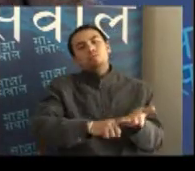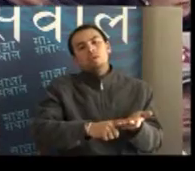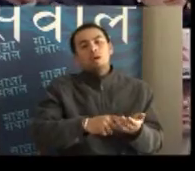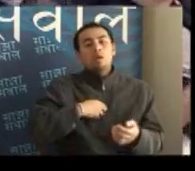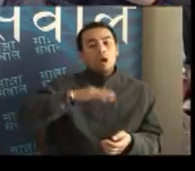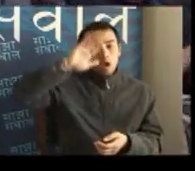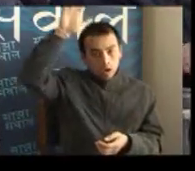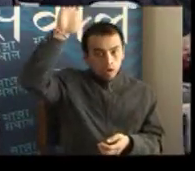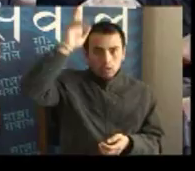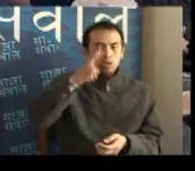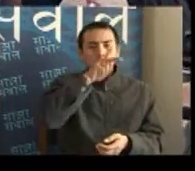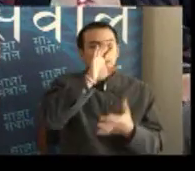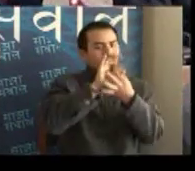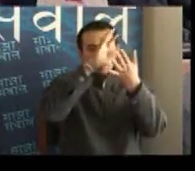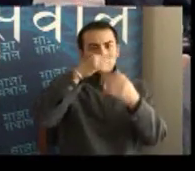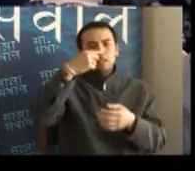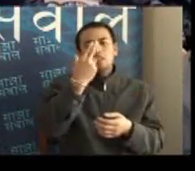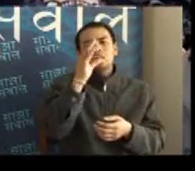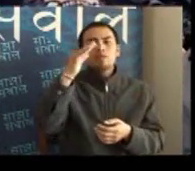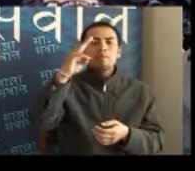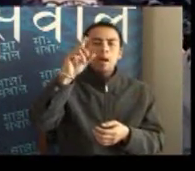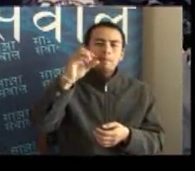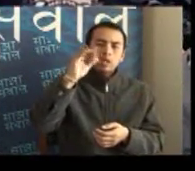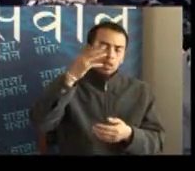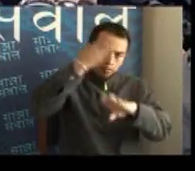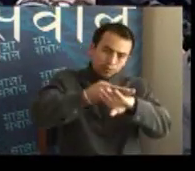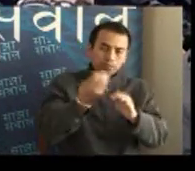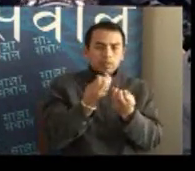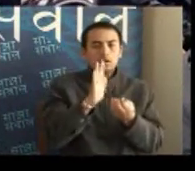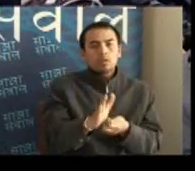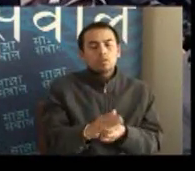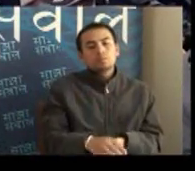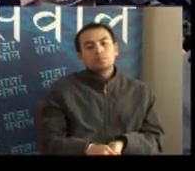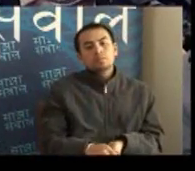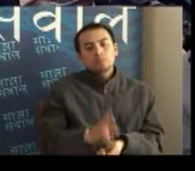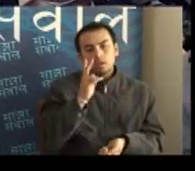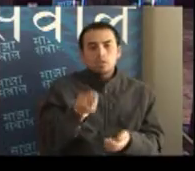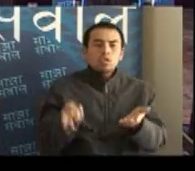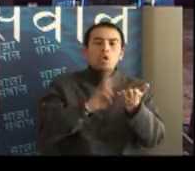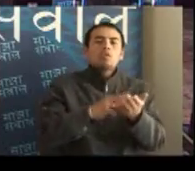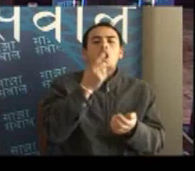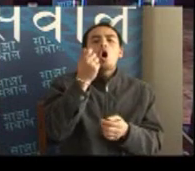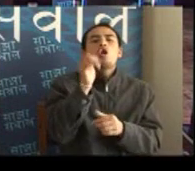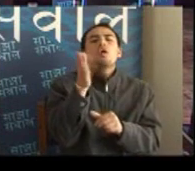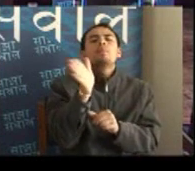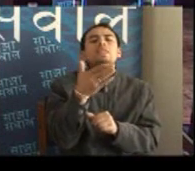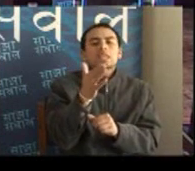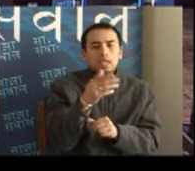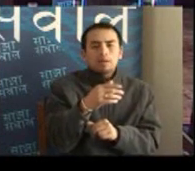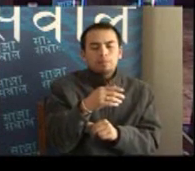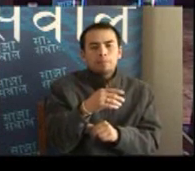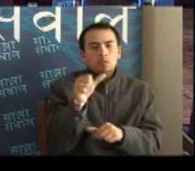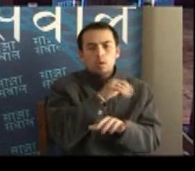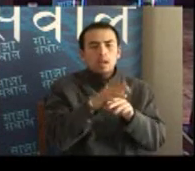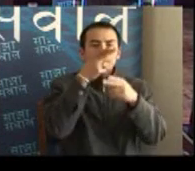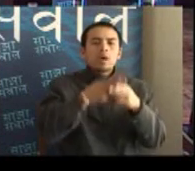के भन्छन् हात उठाएर यसो बोल्नु पर्ने, यो नियमावती भयो भनेर पनि बोल्ने। फेरि यसमा म एउटा जोडिहाल्छु, हाम्रो अर्थमन्त्री हुनुहुन्थ्यो डाक्टर बाबुराम भट्टराई,